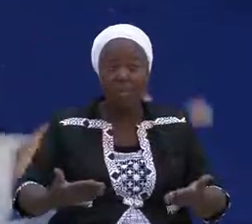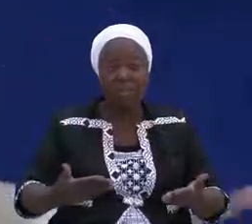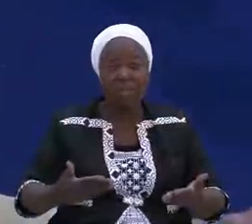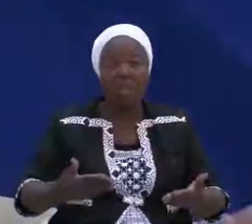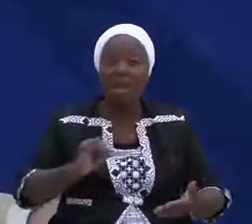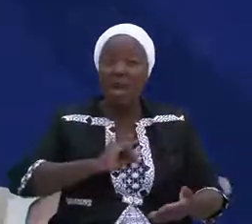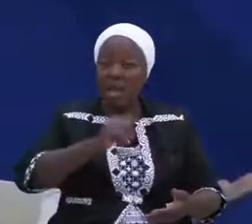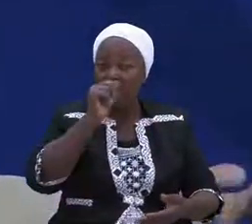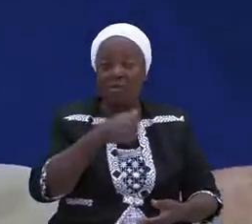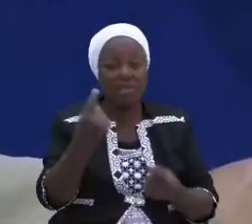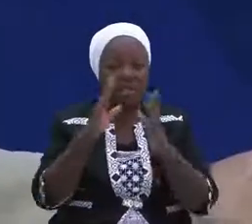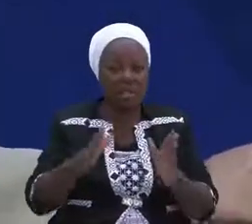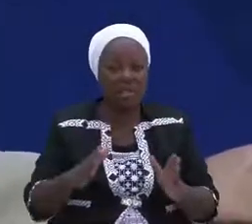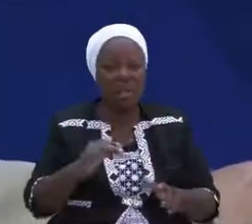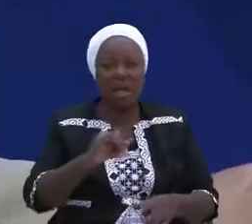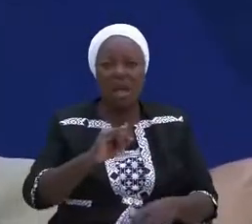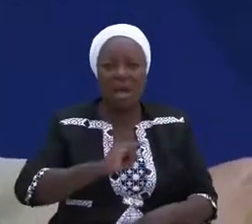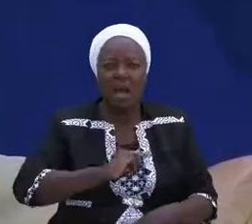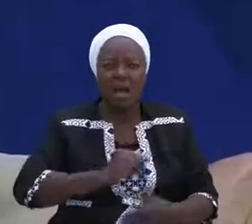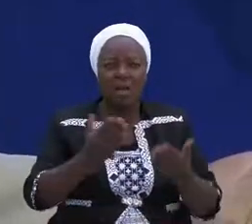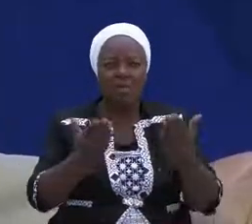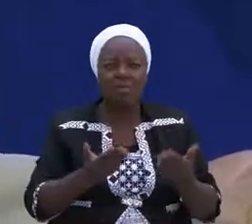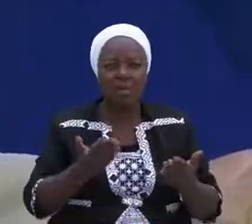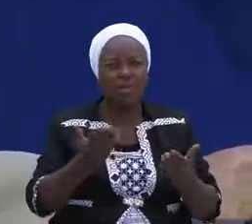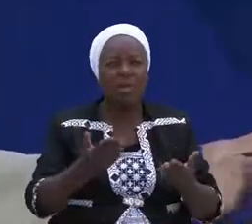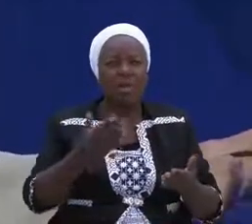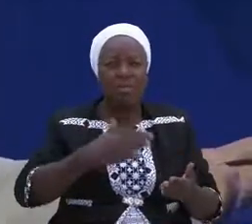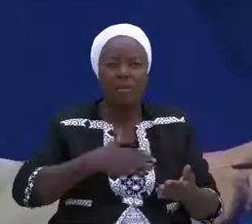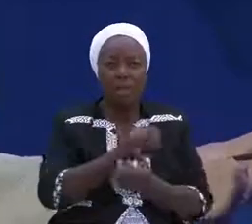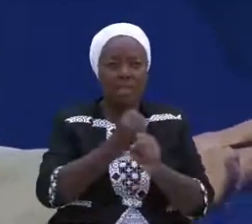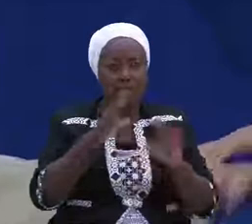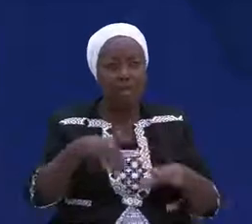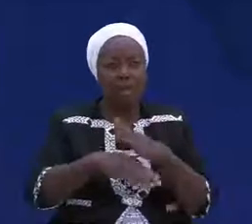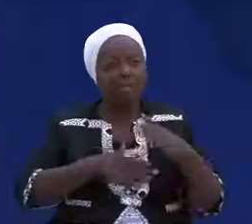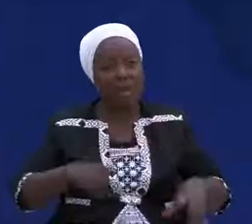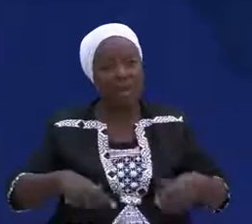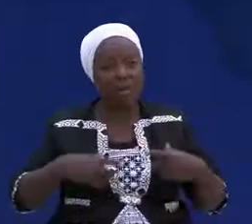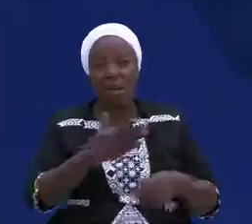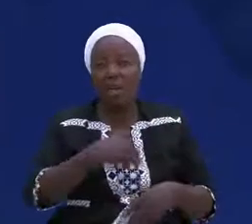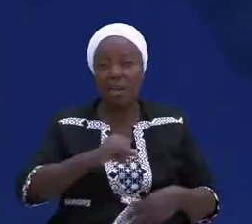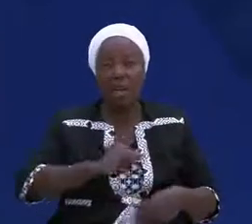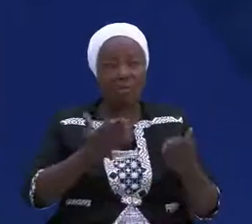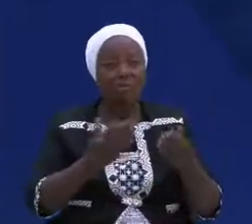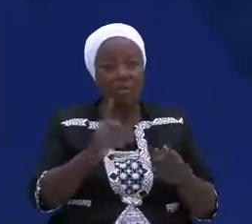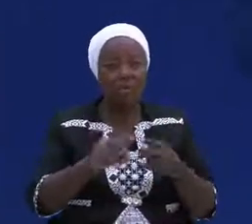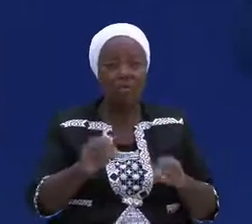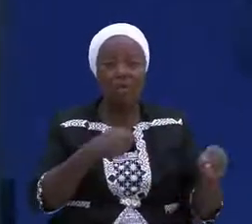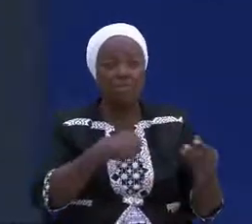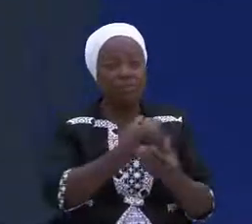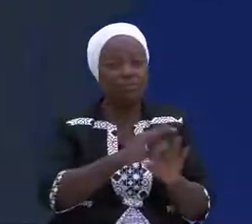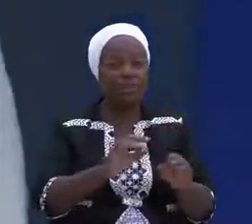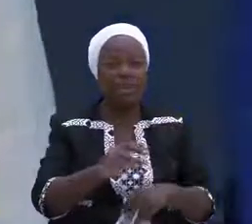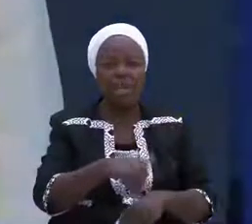pécheur, je veux le Sauveur, je veux qu'il me pardonne, je veux qu'il m'affranchisse, partout où tu